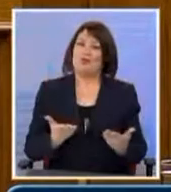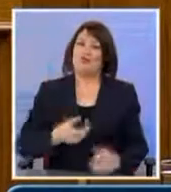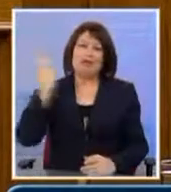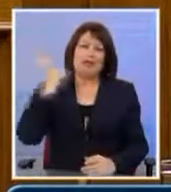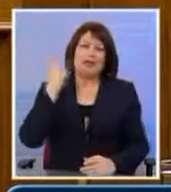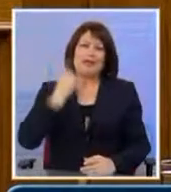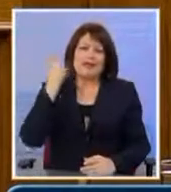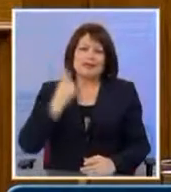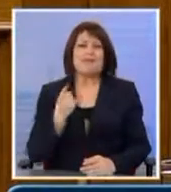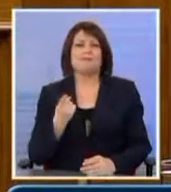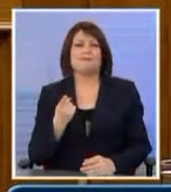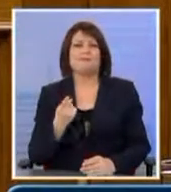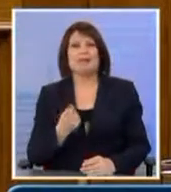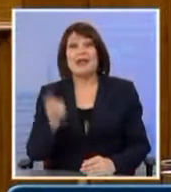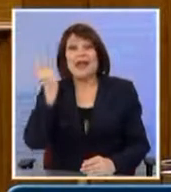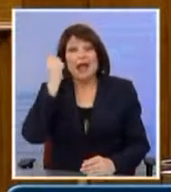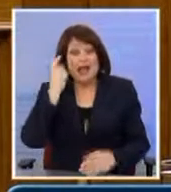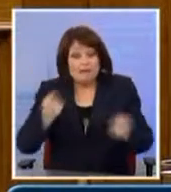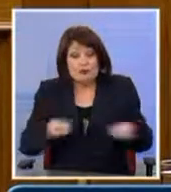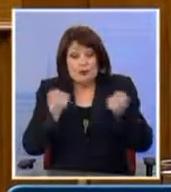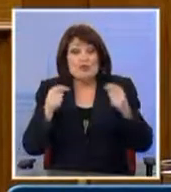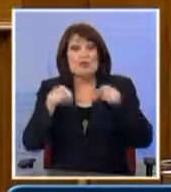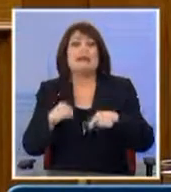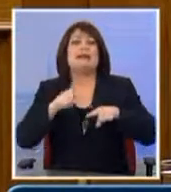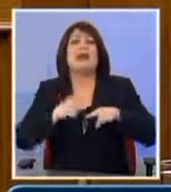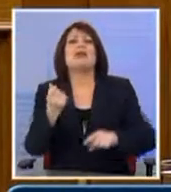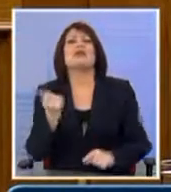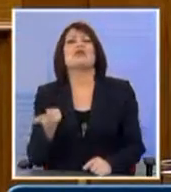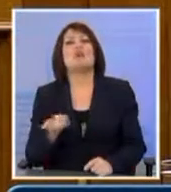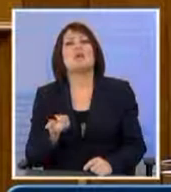κριτική αδυνατεί να αναγνωρίσει αυτό που συμβαίνει σήμερα στην ελληνική οικονομία.